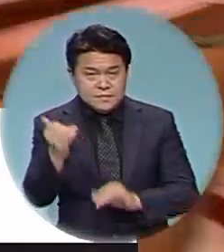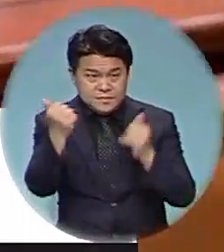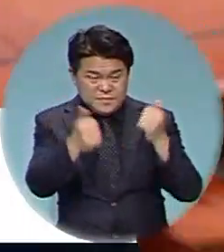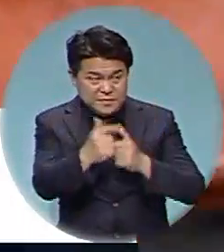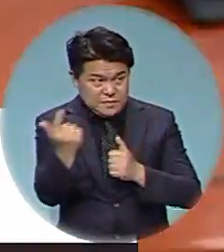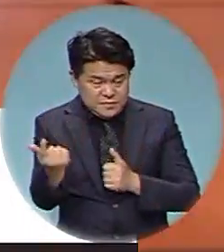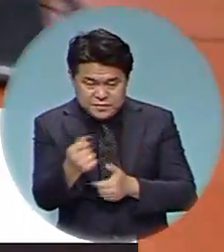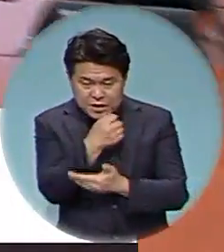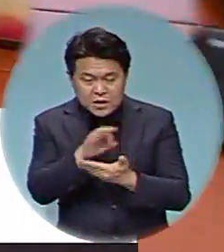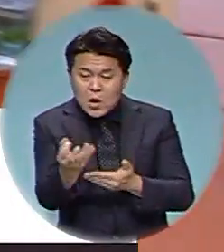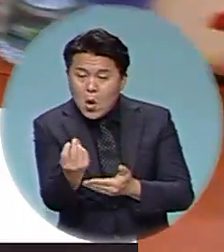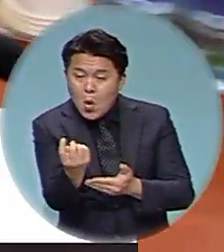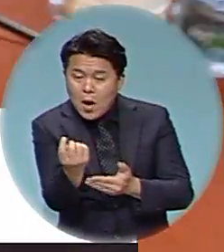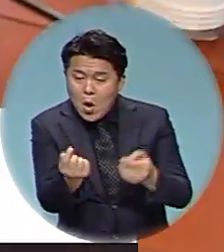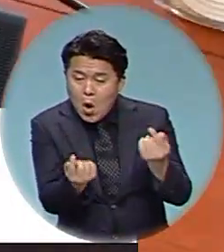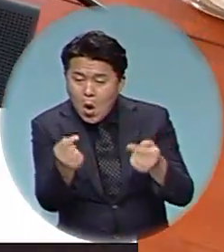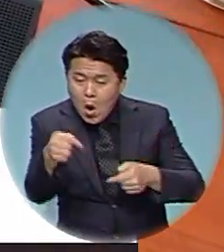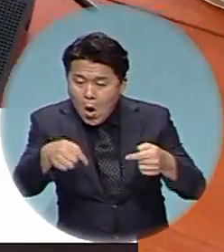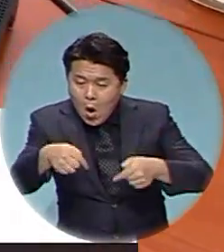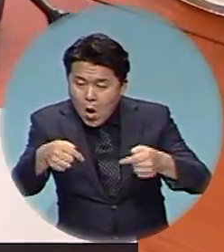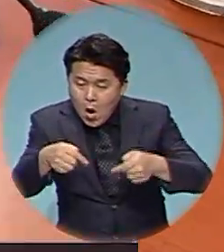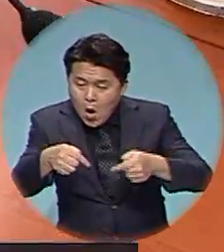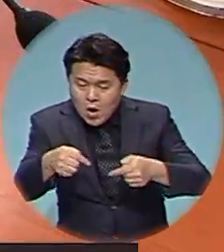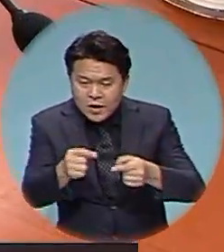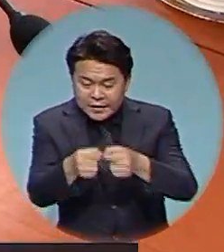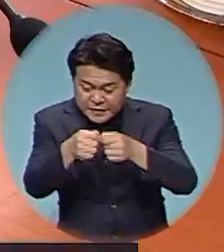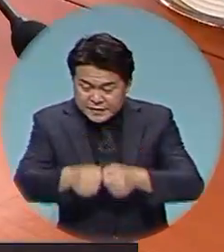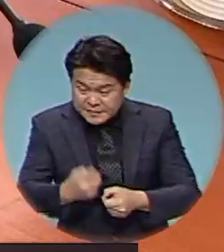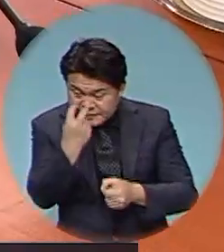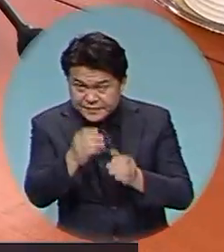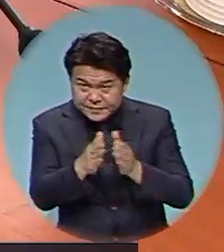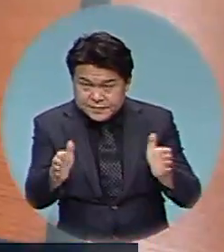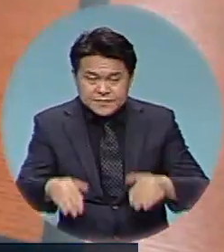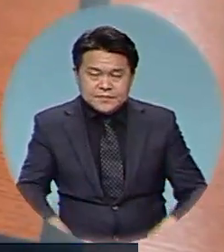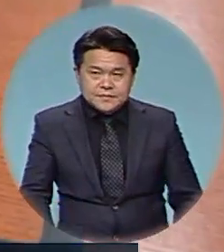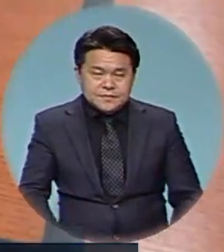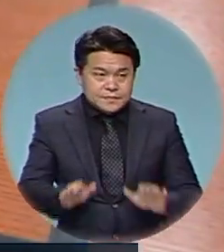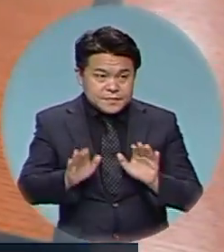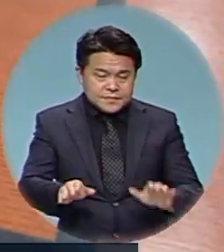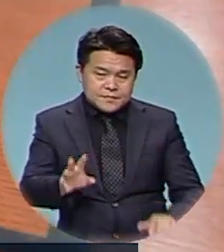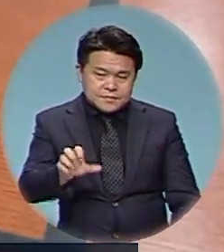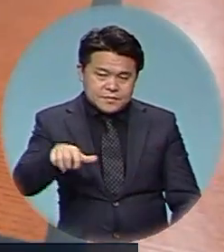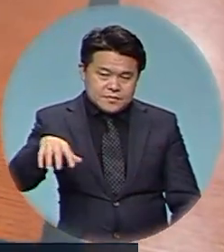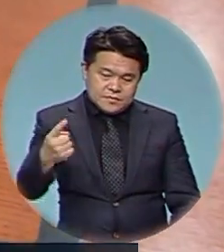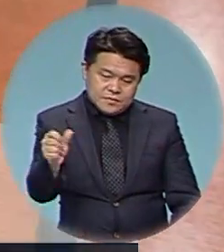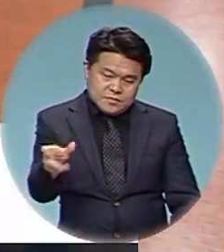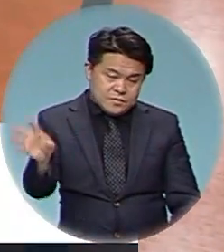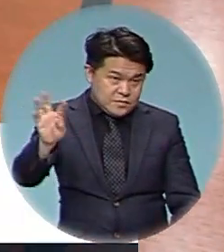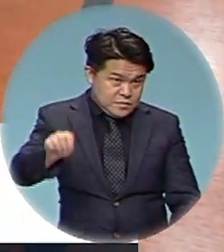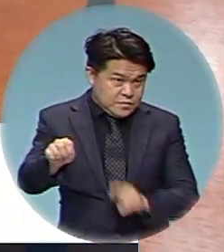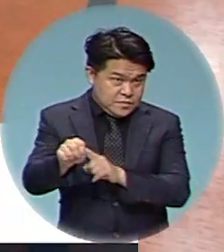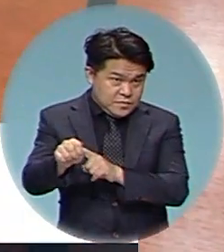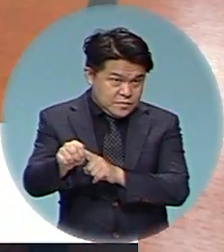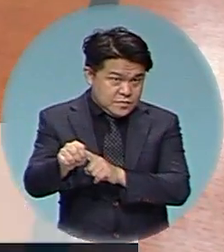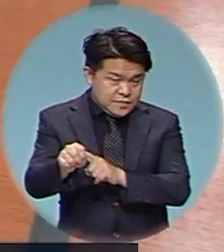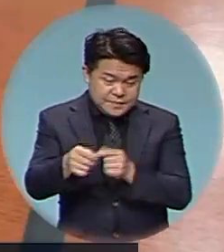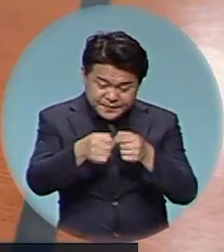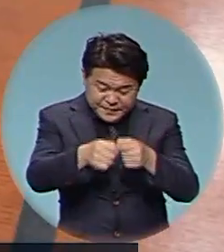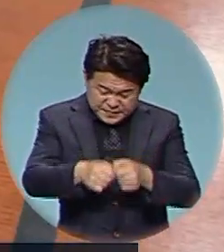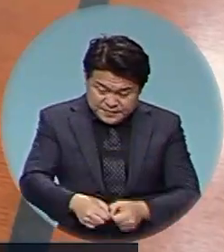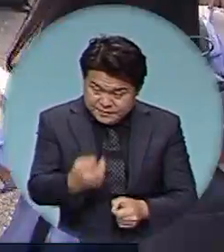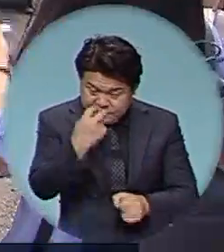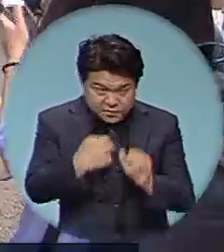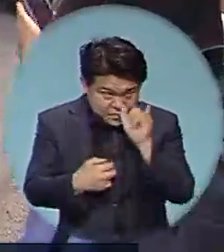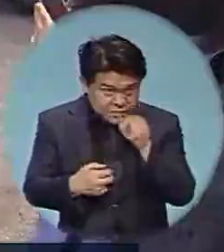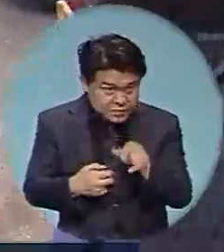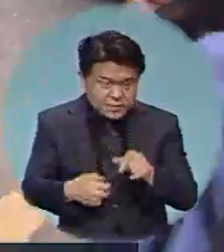열고 추경안 세부 심사에 착수합니다. 오늘 소위에서는 35조 5천억 원 규모의 추경안을 정밀 심사하게